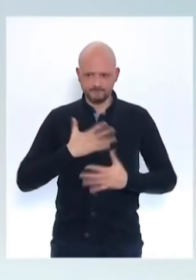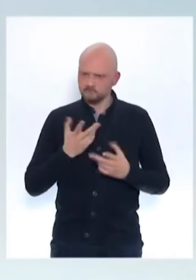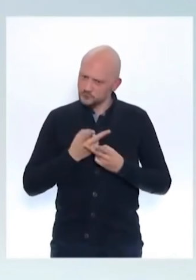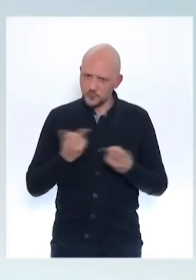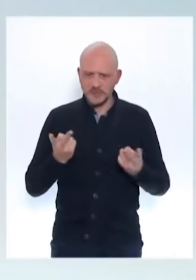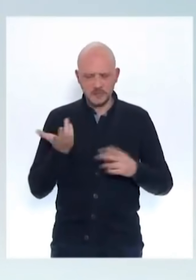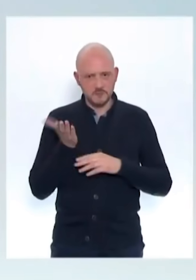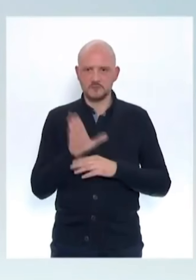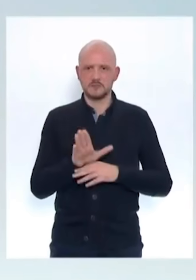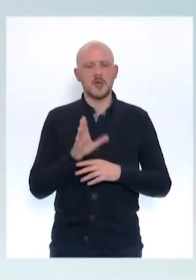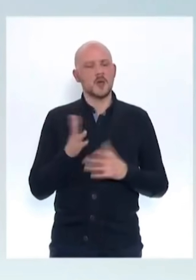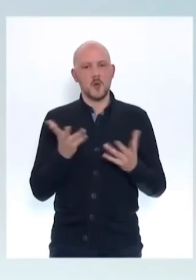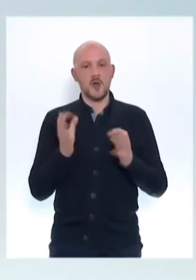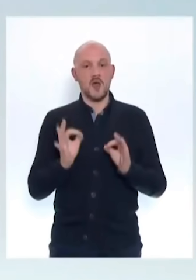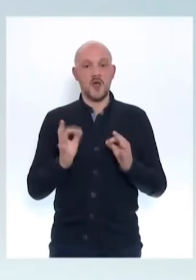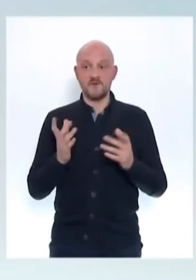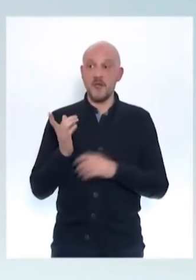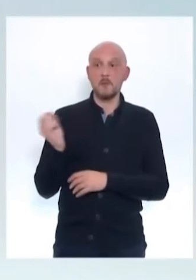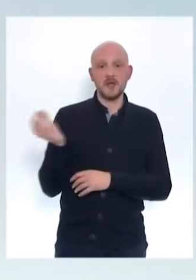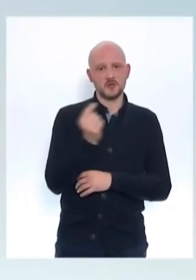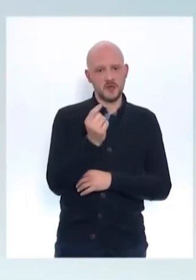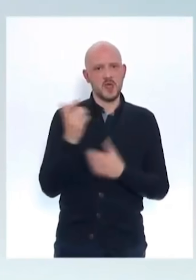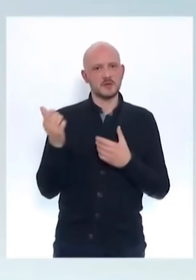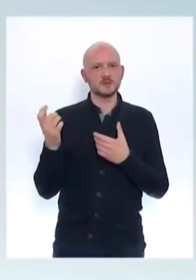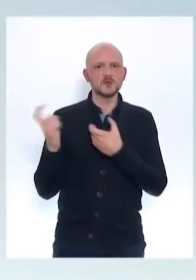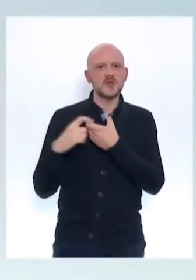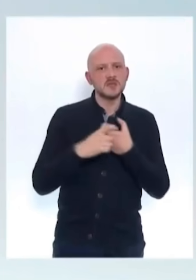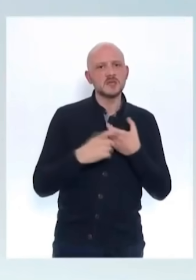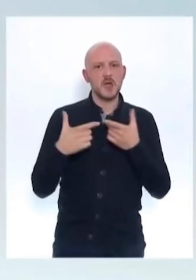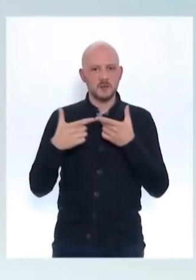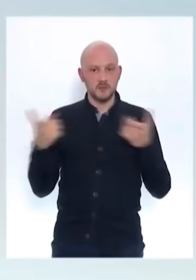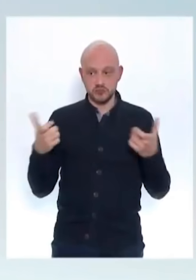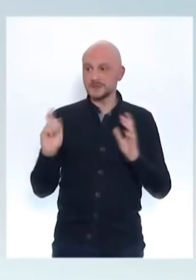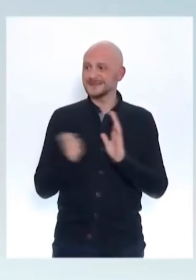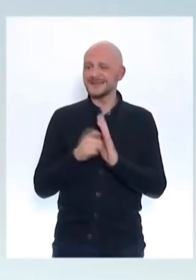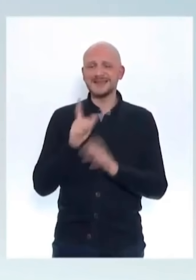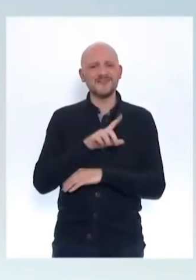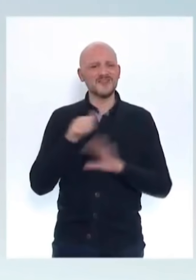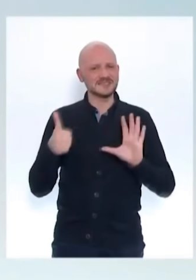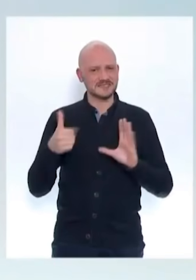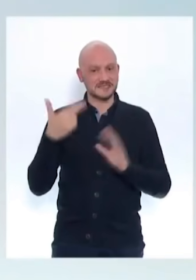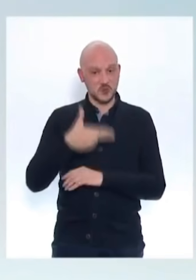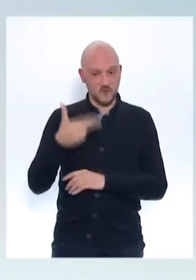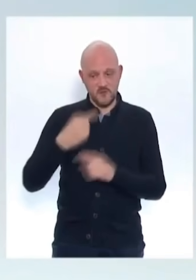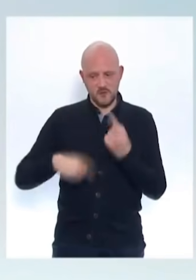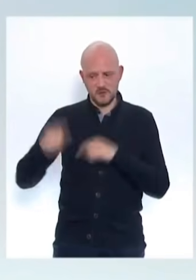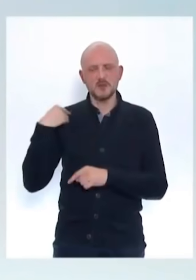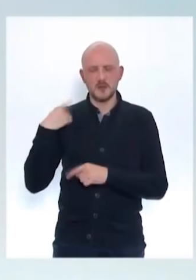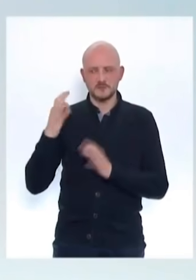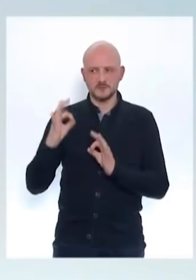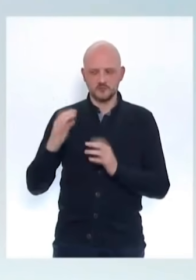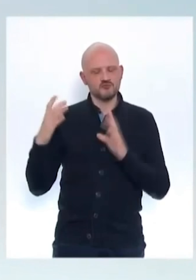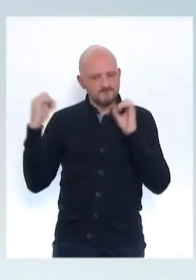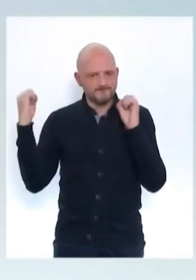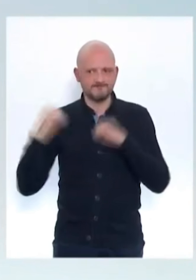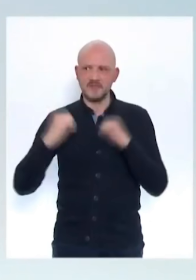essentiel par les partenaires sociaux le 26 novembre dernier preuve de la vitalité du dialogue